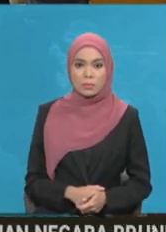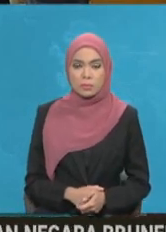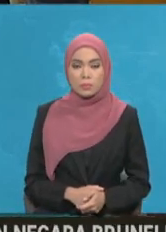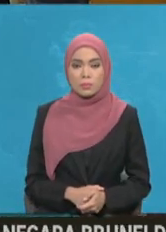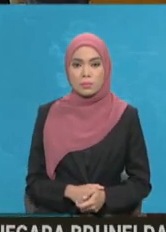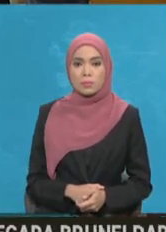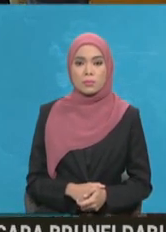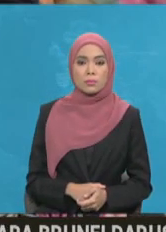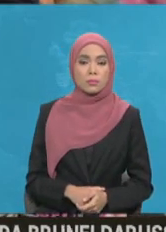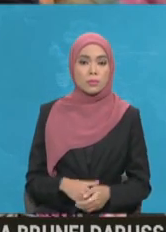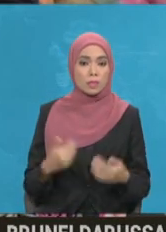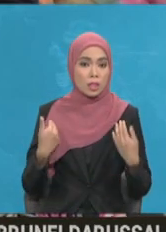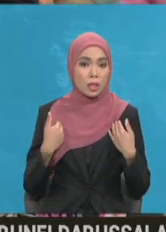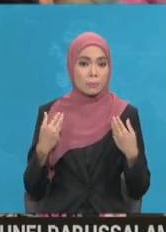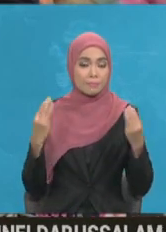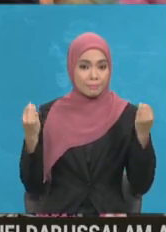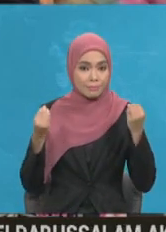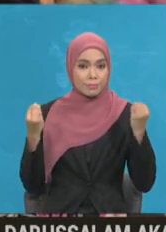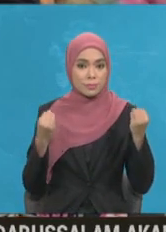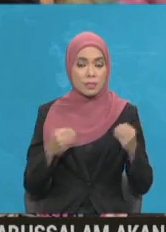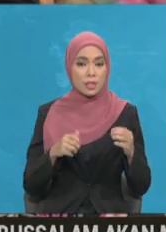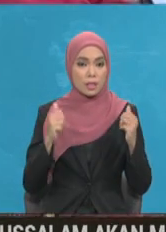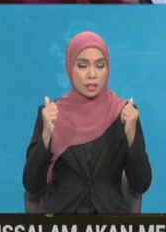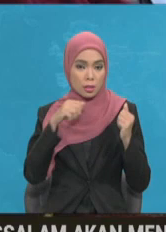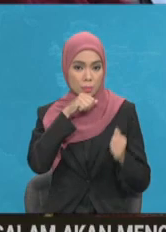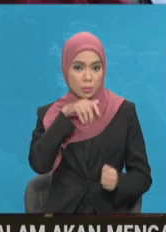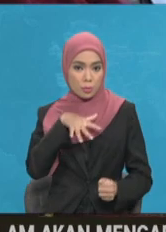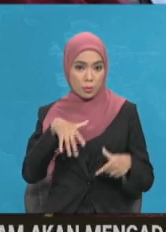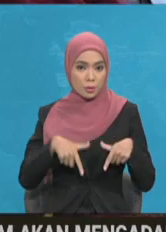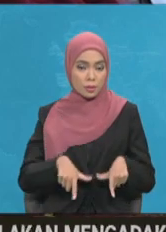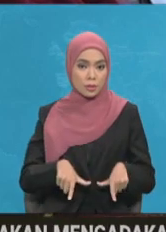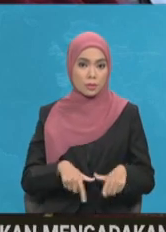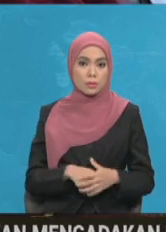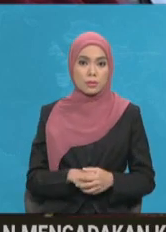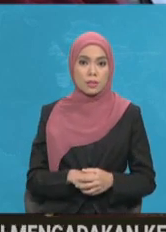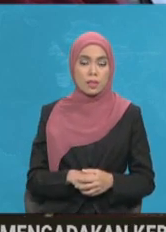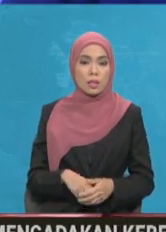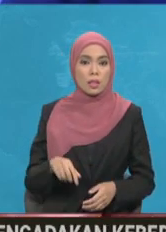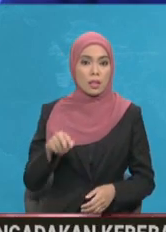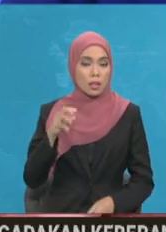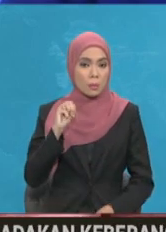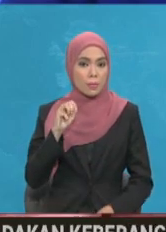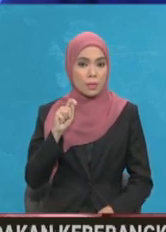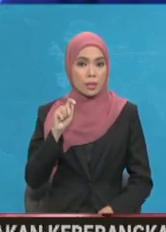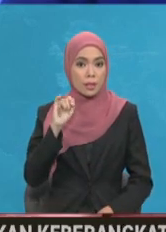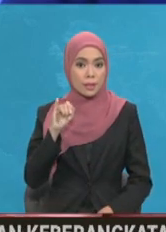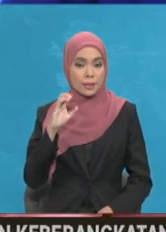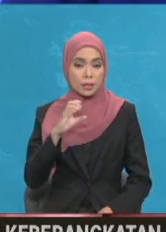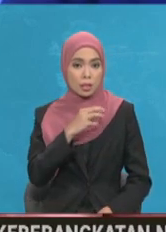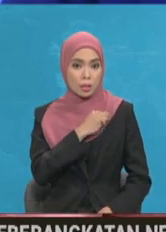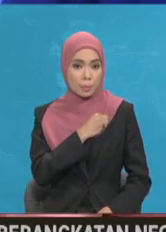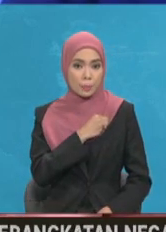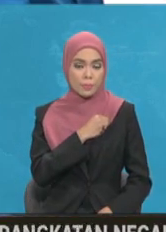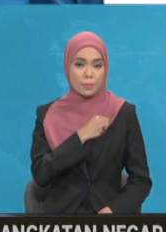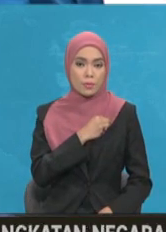juga mengadakan majelis sambutan maulid nabi Kementerian pengangkutan dan info komunikasi dan jabatan-jabatan serta pihak berkuasa